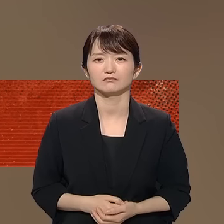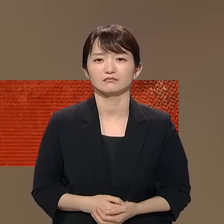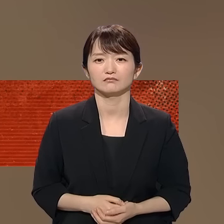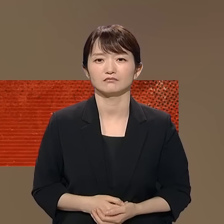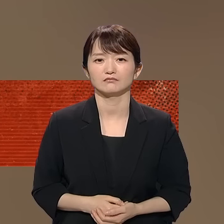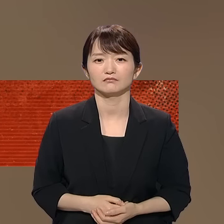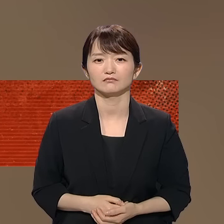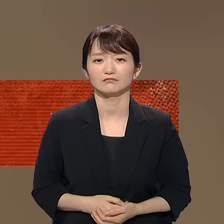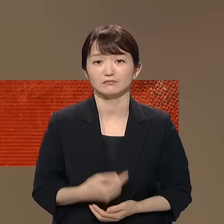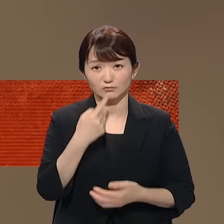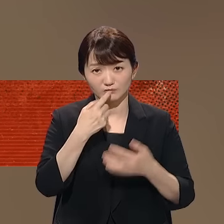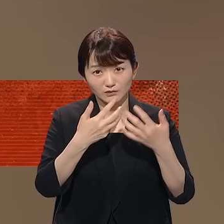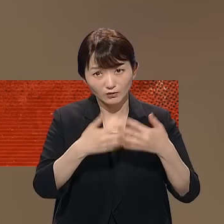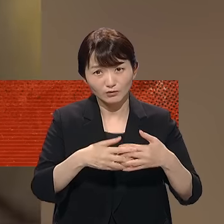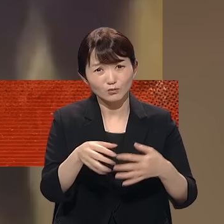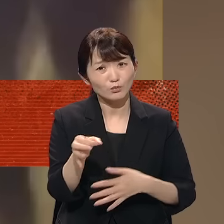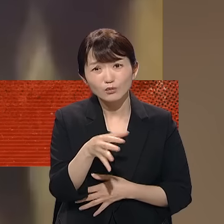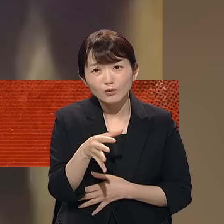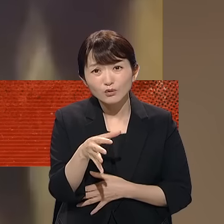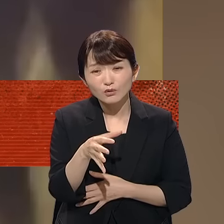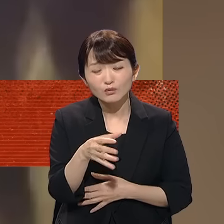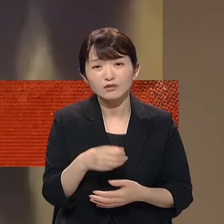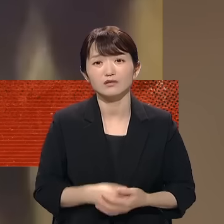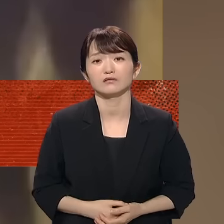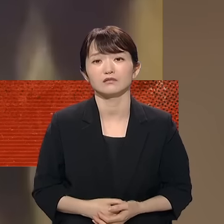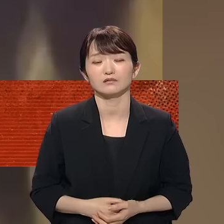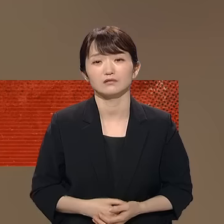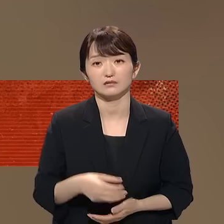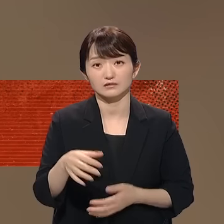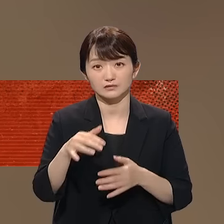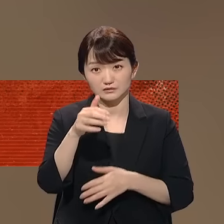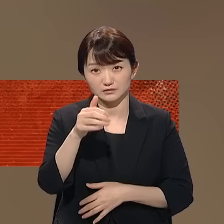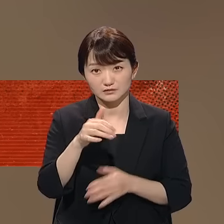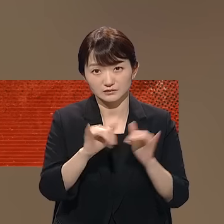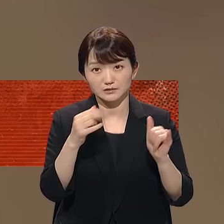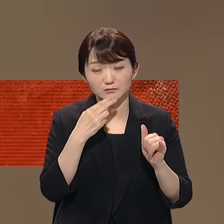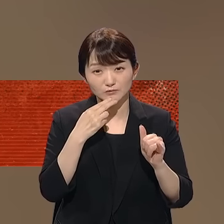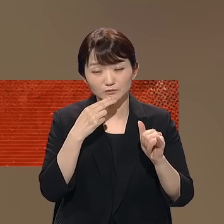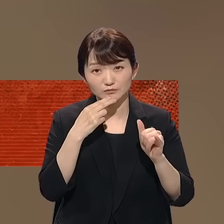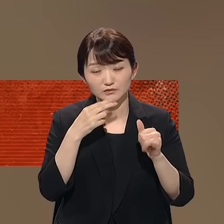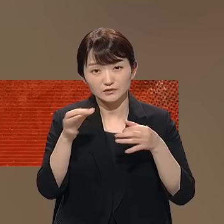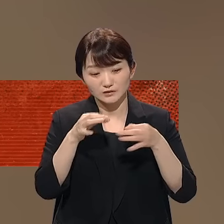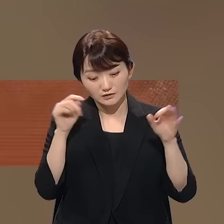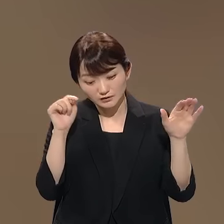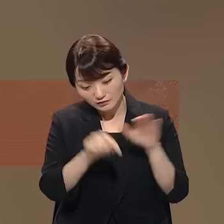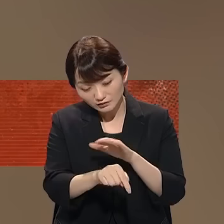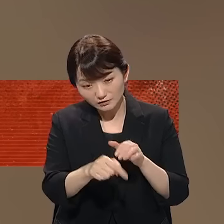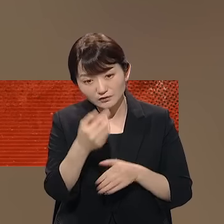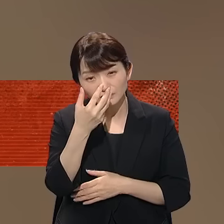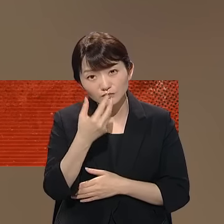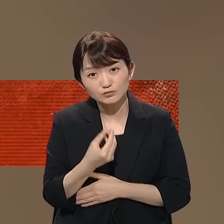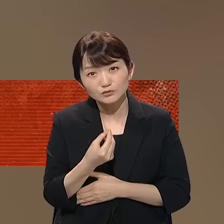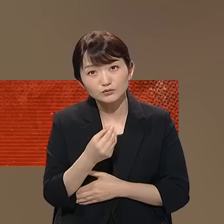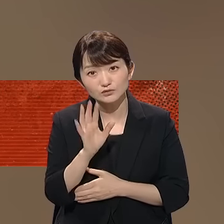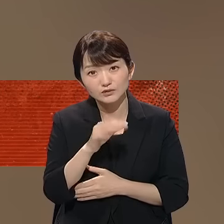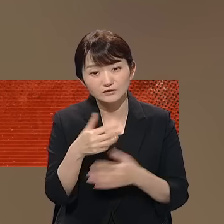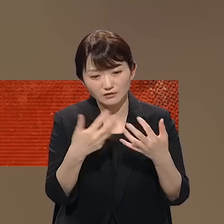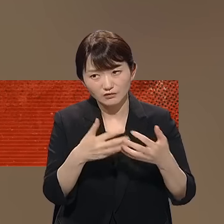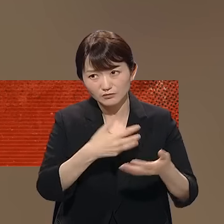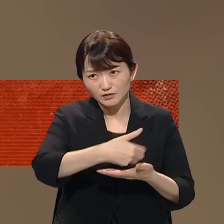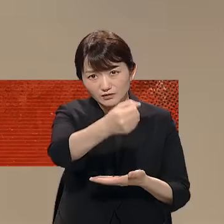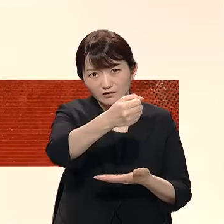저 얼음이 저거 공짜입니다 무인 음료수가게 와서 공짜로 얼음만 털어간 거예요 아 진짜 노소가 따로